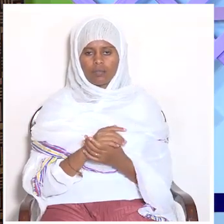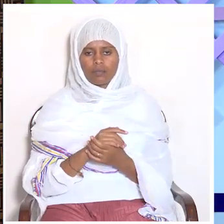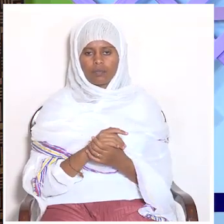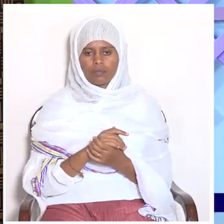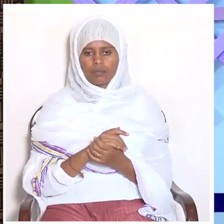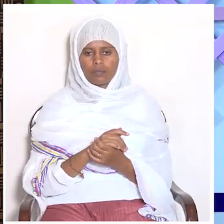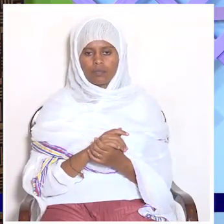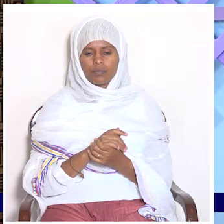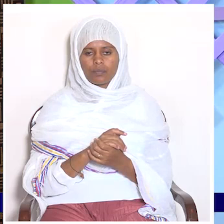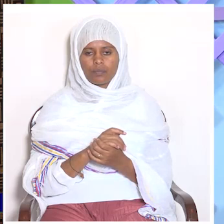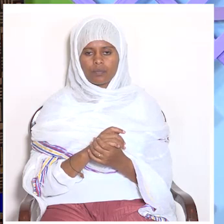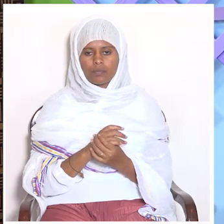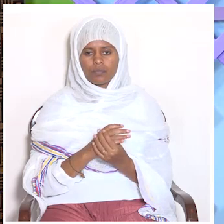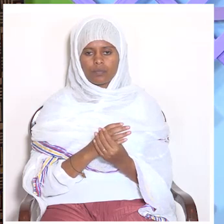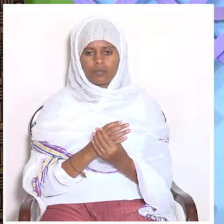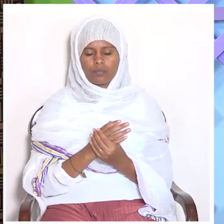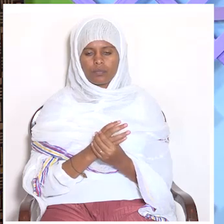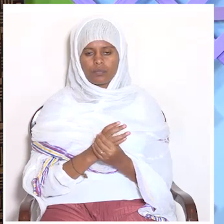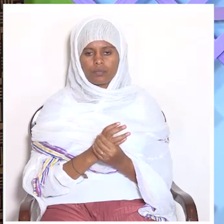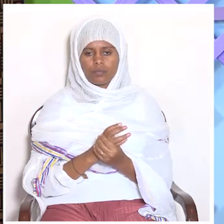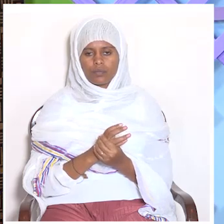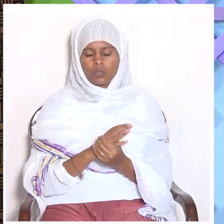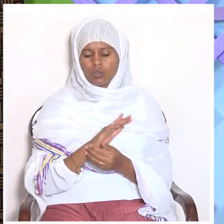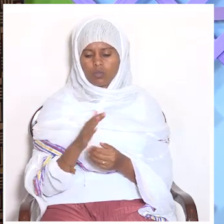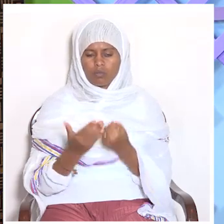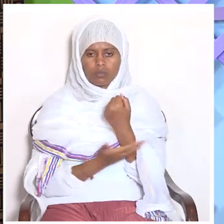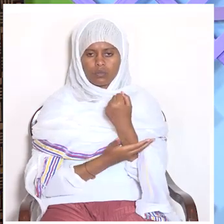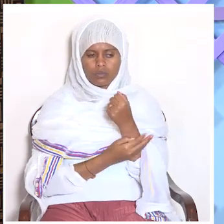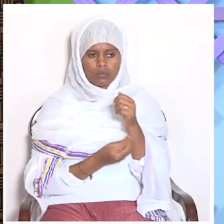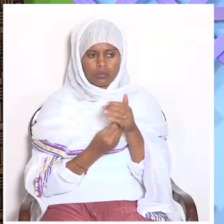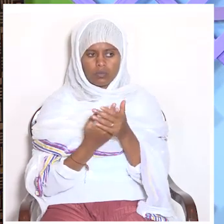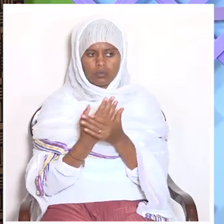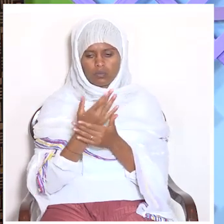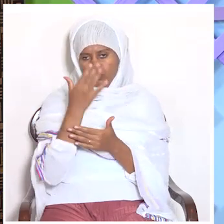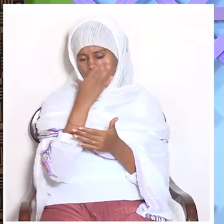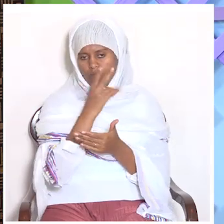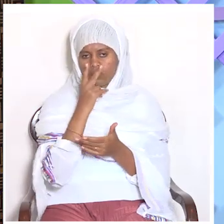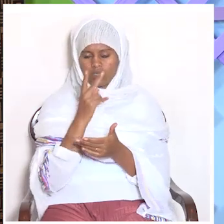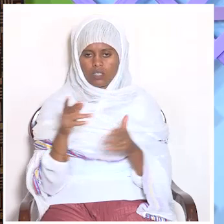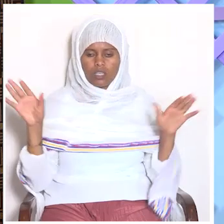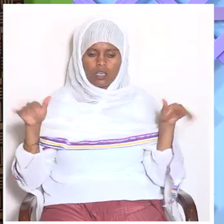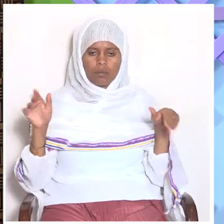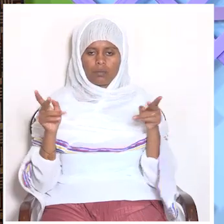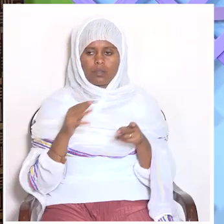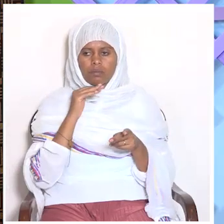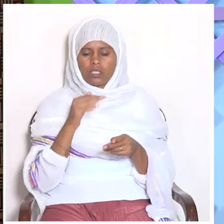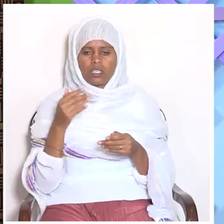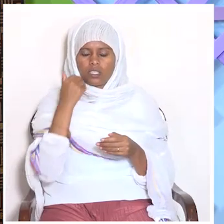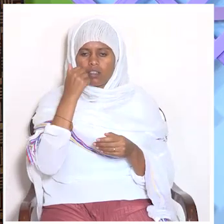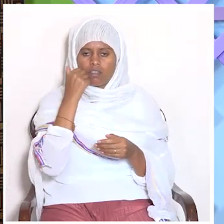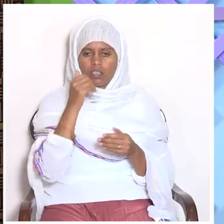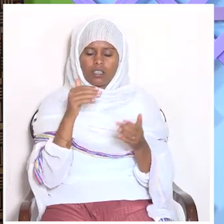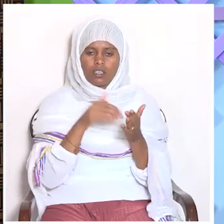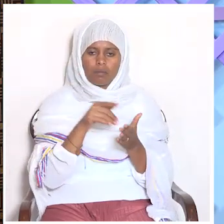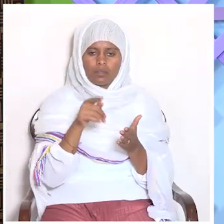እንከላ እፀው ኩሎም ዓንቢቦም ፈርዮም ካብ ባህሪኦም ዝፍረዚ ከሪኡ ከለዉ ረጋቢት ድማ ምስ